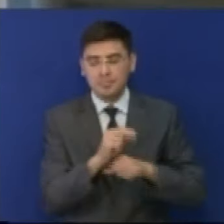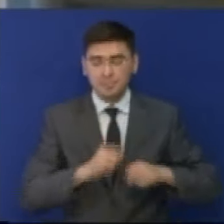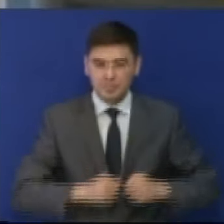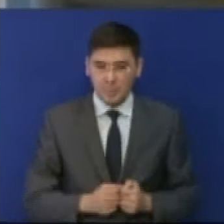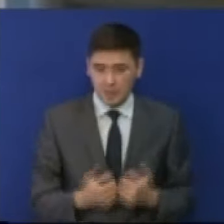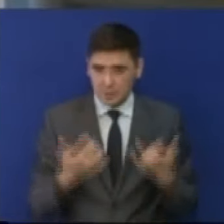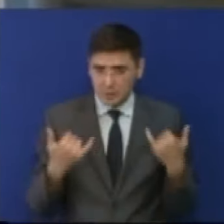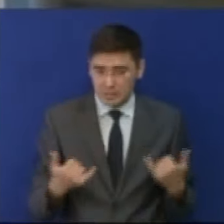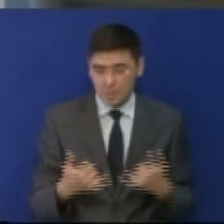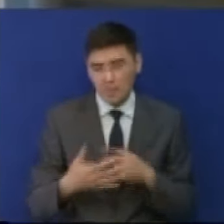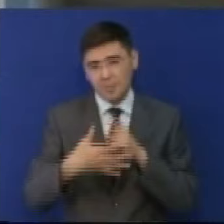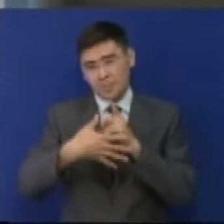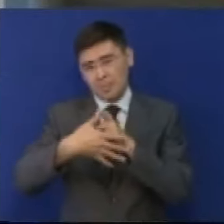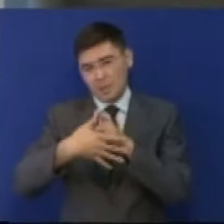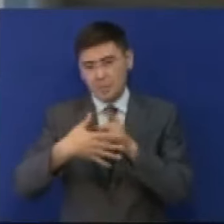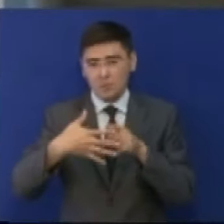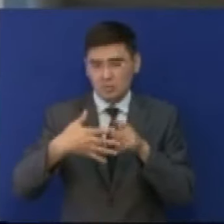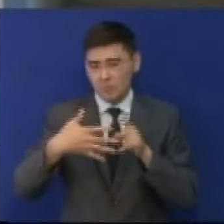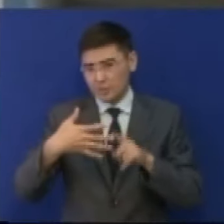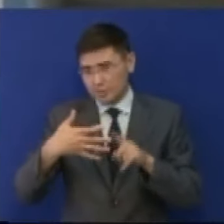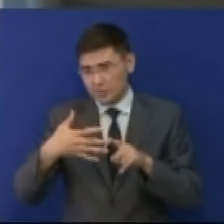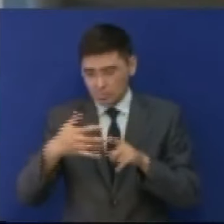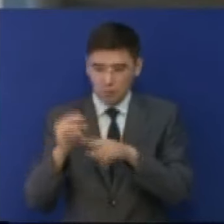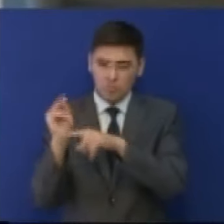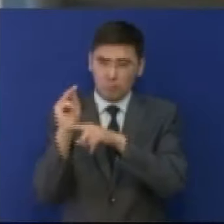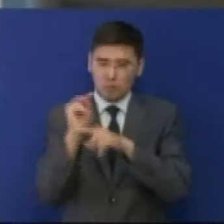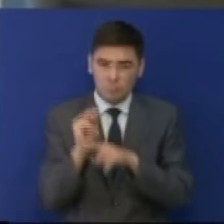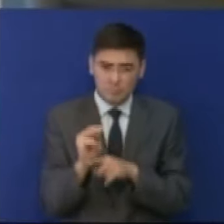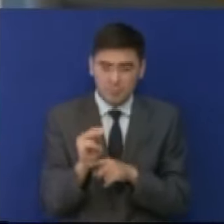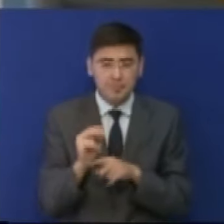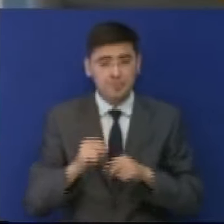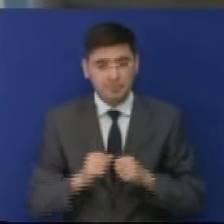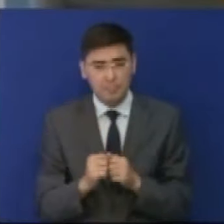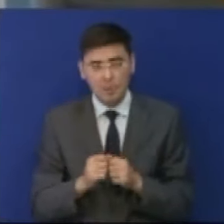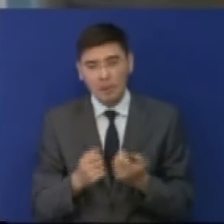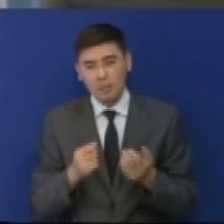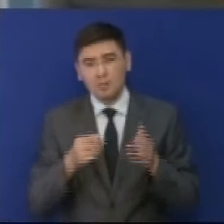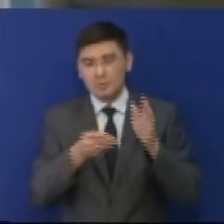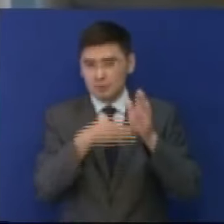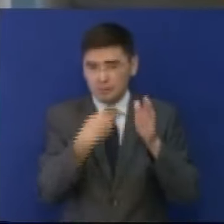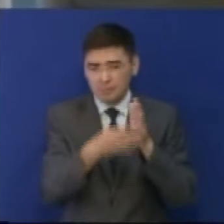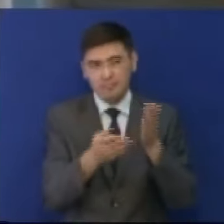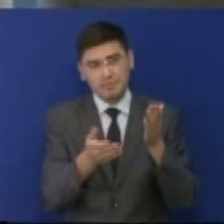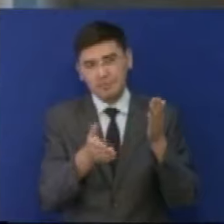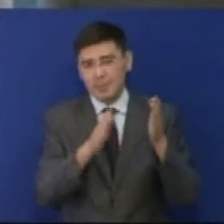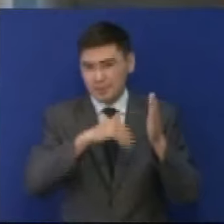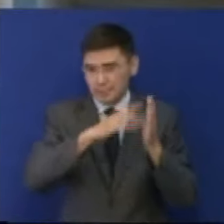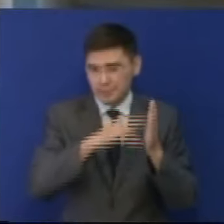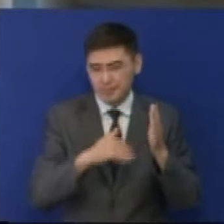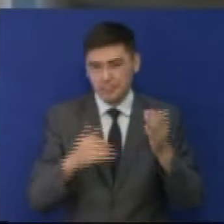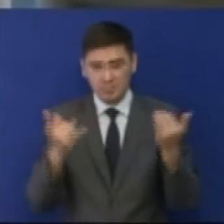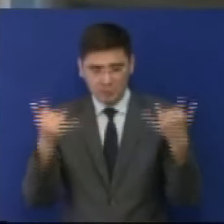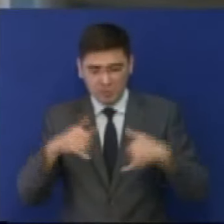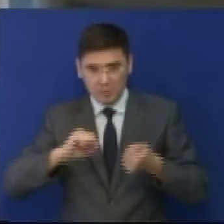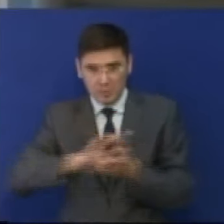В настоящее время строительные работы ведутся на 5, 4 и 1 этажах. Отделочные работы, заливка стяжки на полу и другие работы